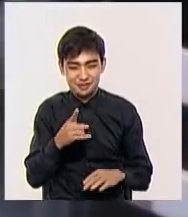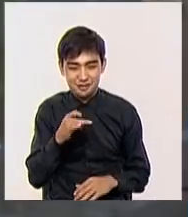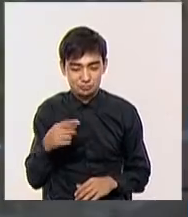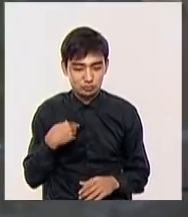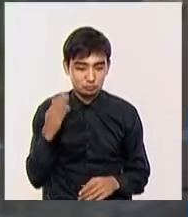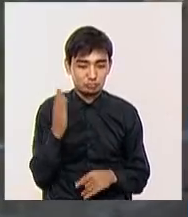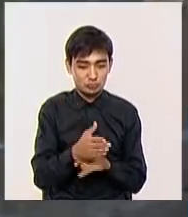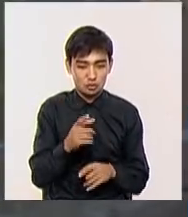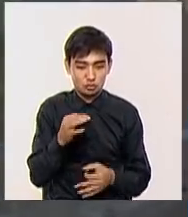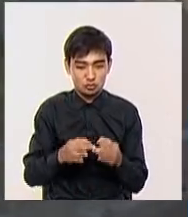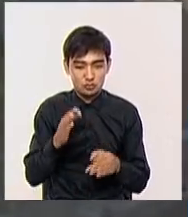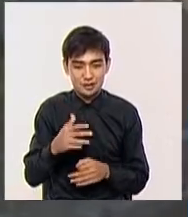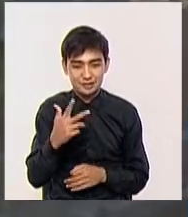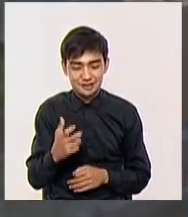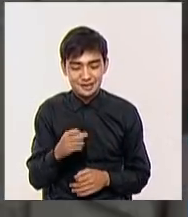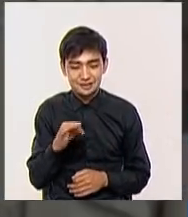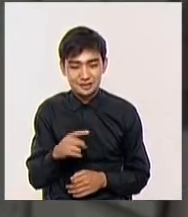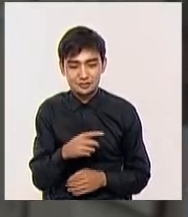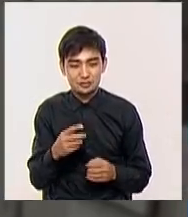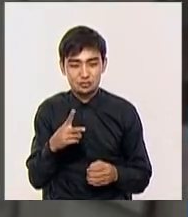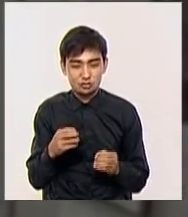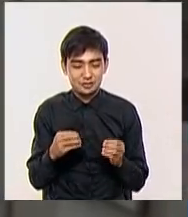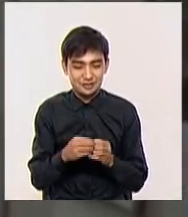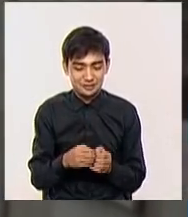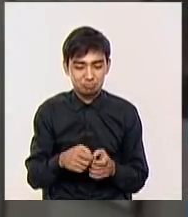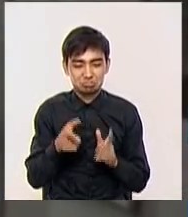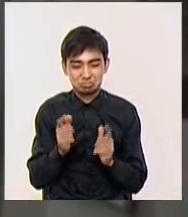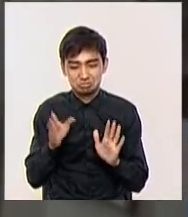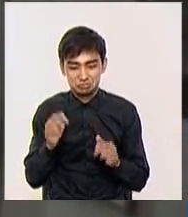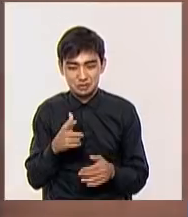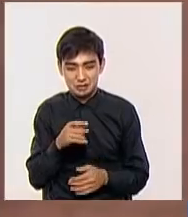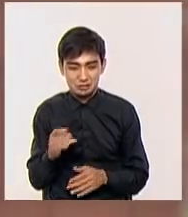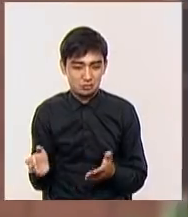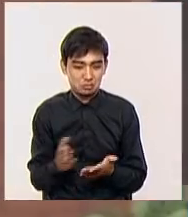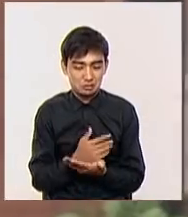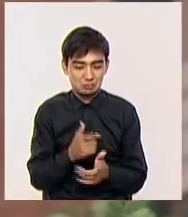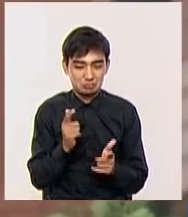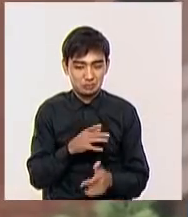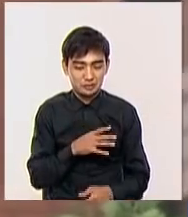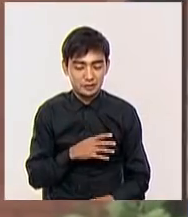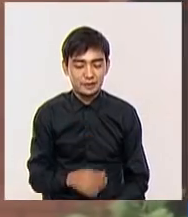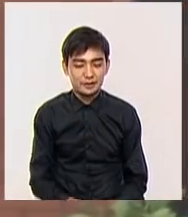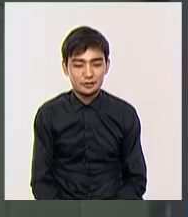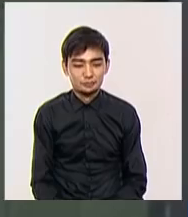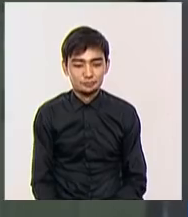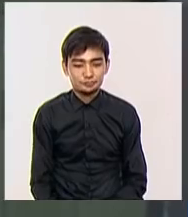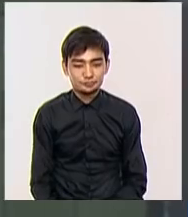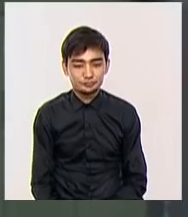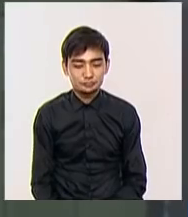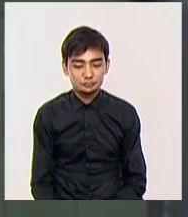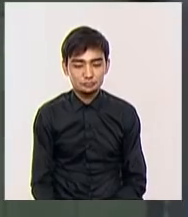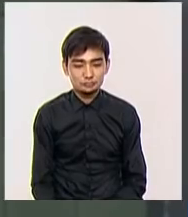суд. 30 из 210 семей не захотели связываться и согласились вывести свои гаражи. Людмила Батюшкина, Ирина Нинашева,